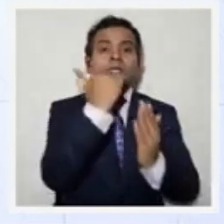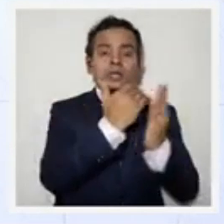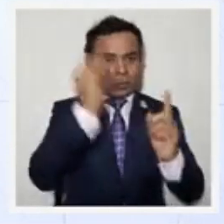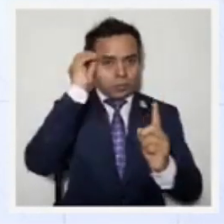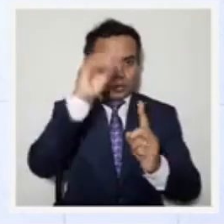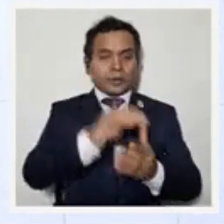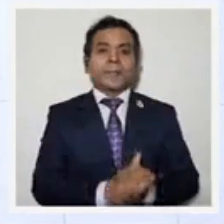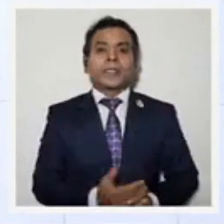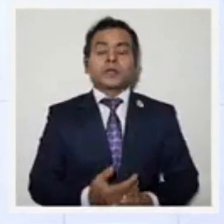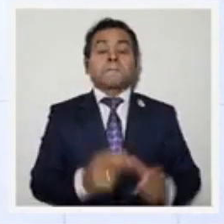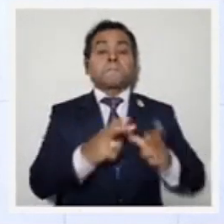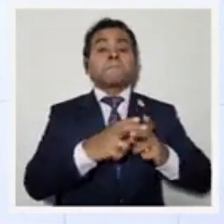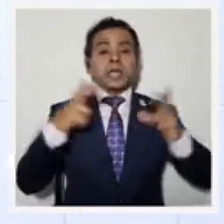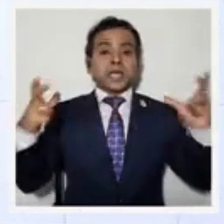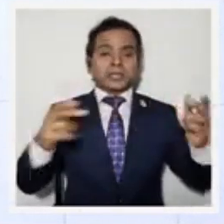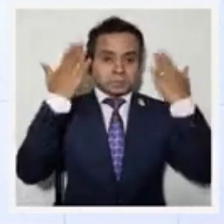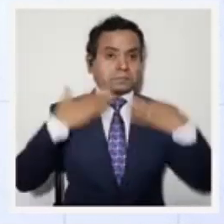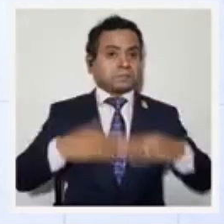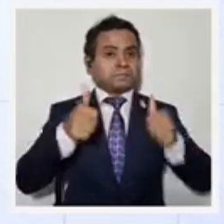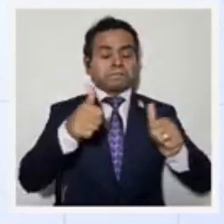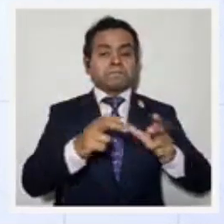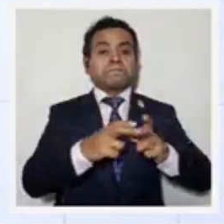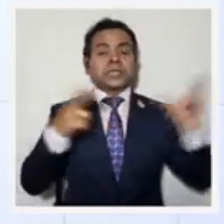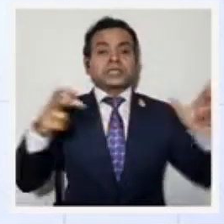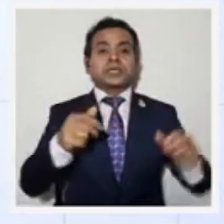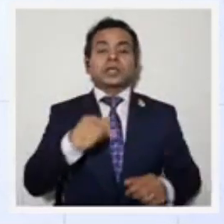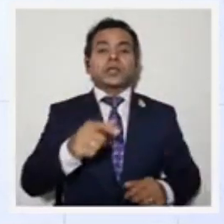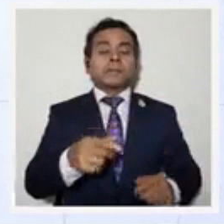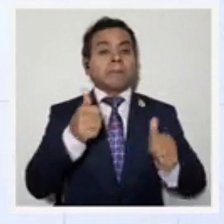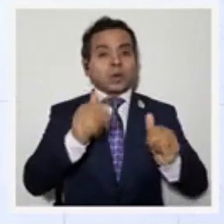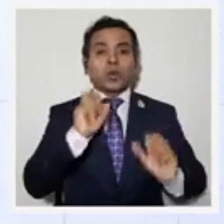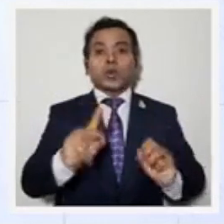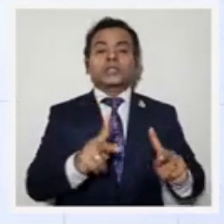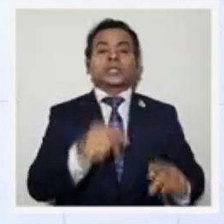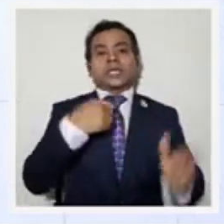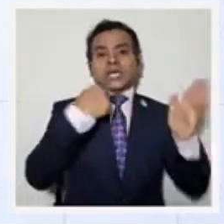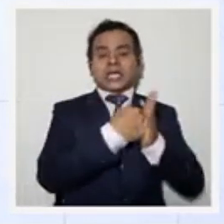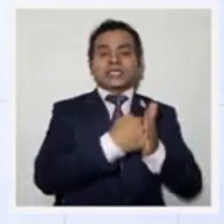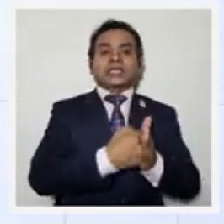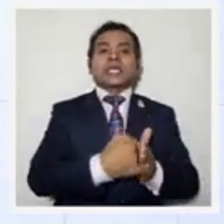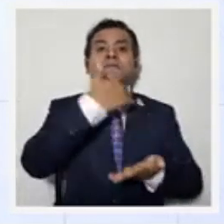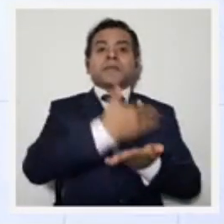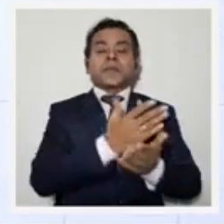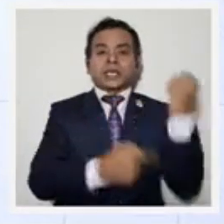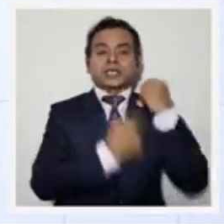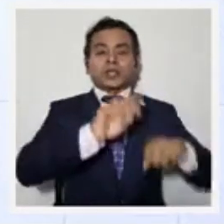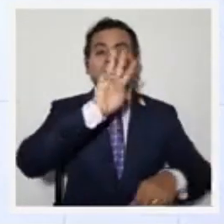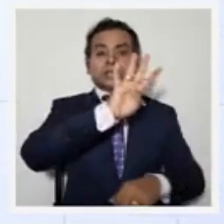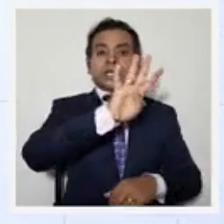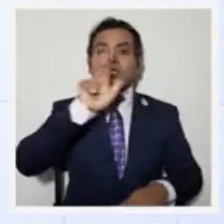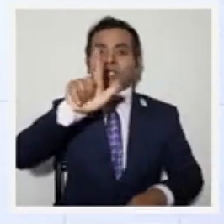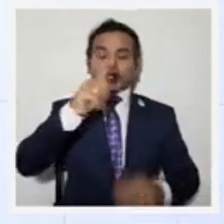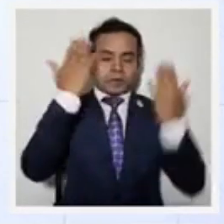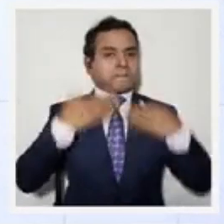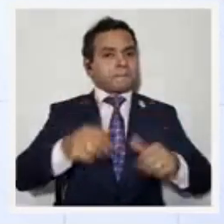সুস্থ যদি আমরা বিভাগ অনুযায়ী বলি কোন বিভাগে কতজন সুস্থ হয়েছে, সেই ক্ষেত্রে আমরা সর্বাধিক সুস্থ